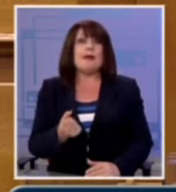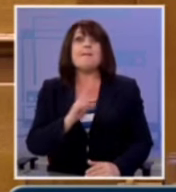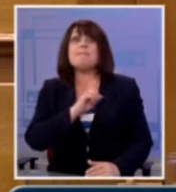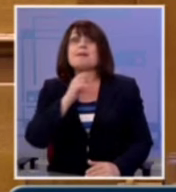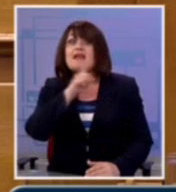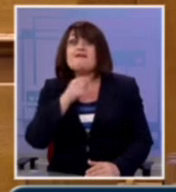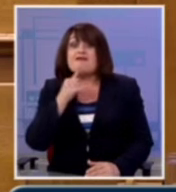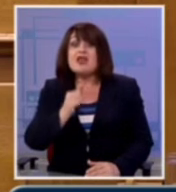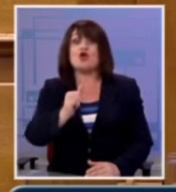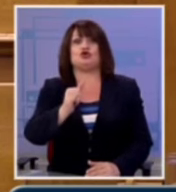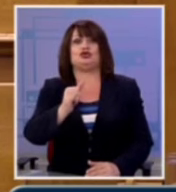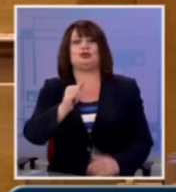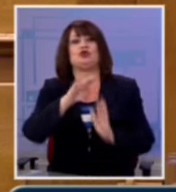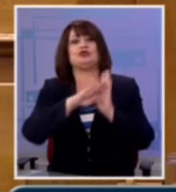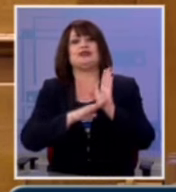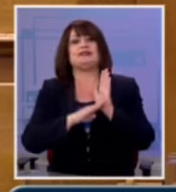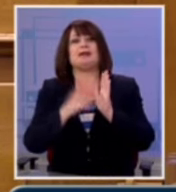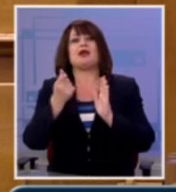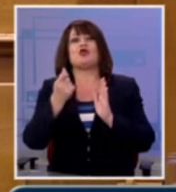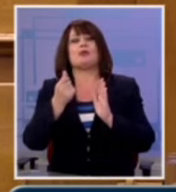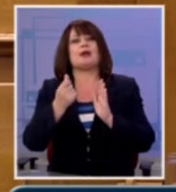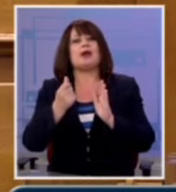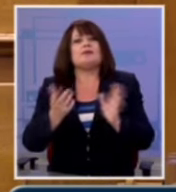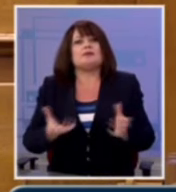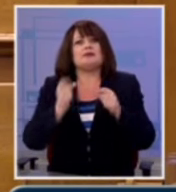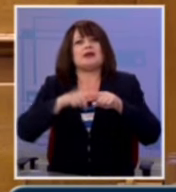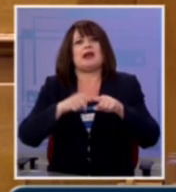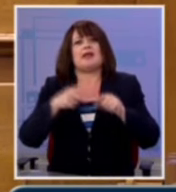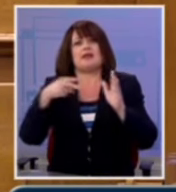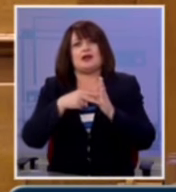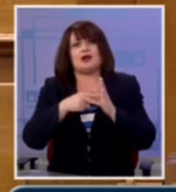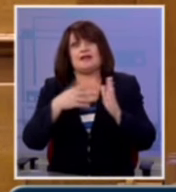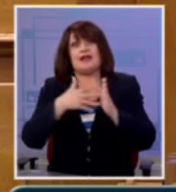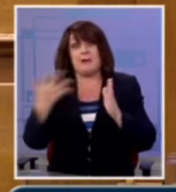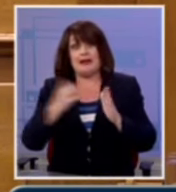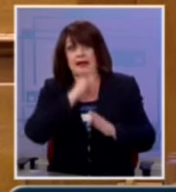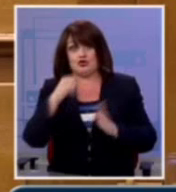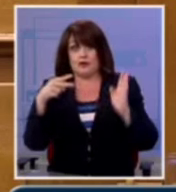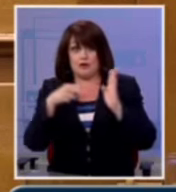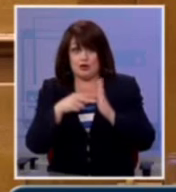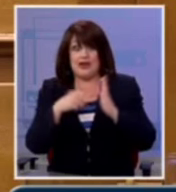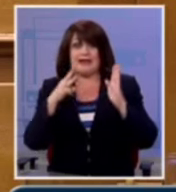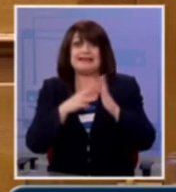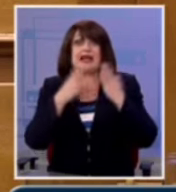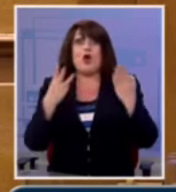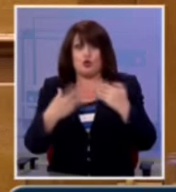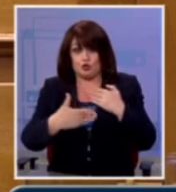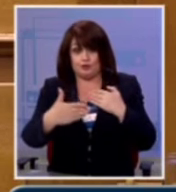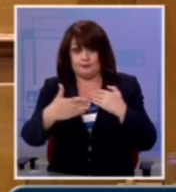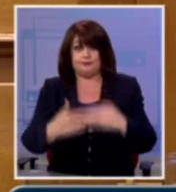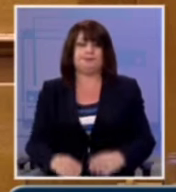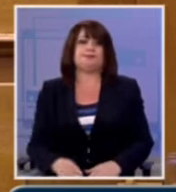βιώσιμο σύστημα οικονομικής επιβίωσης της χώρας για το 2015-2018. Να σας υπενθυμίσω ότι